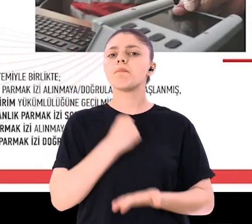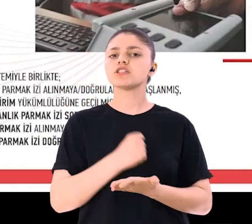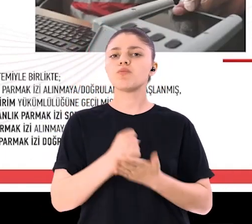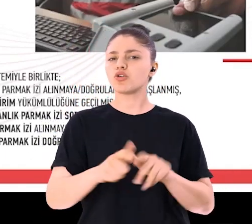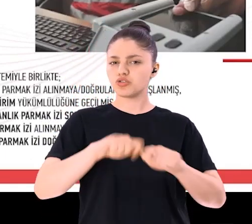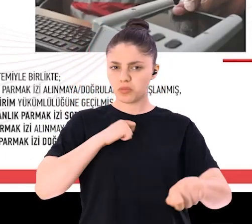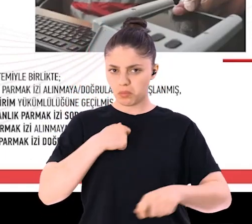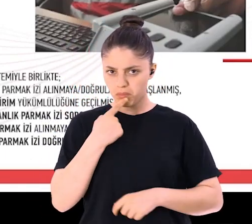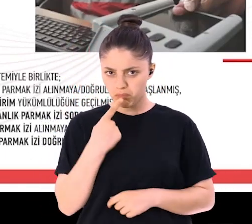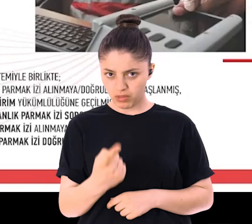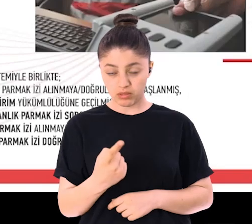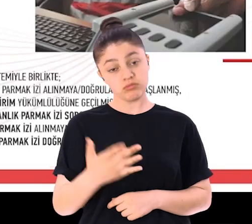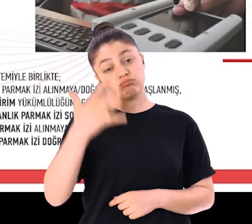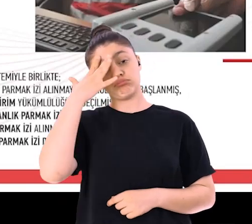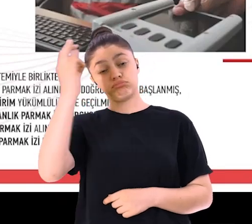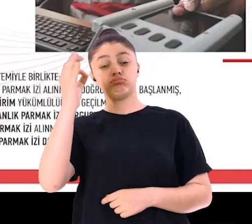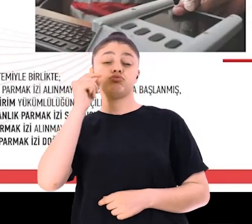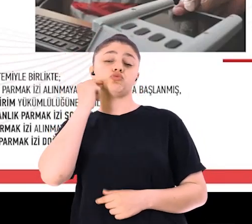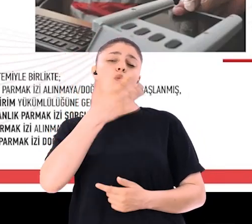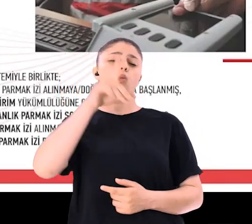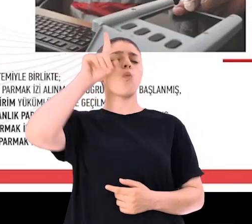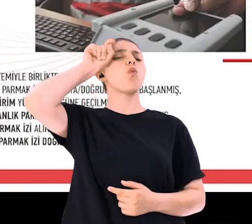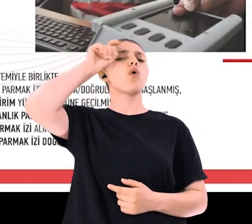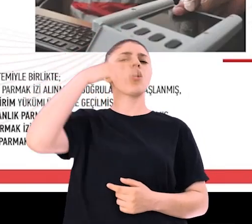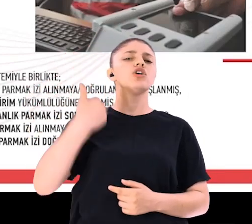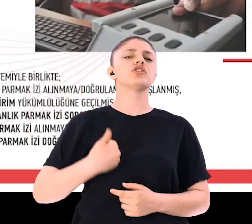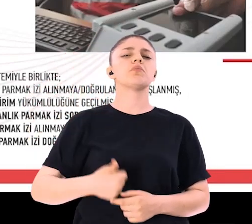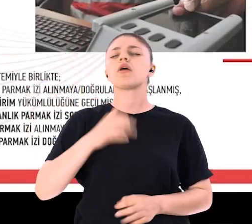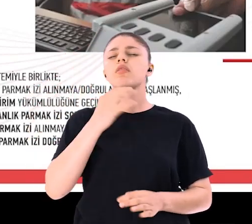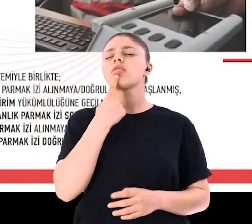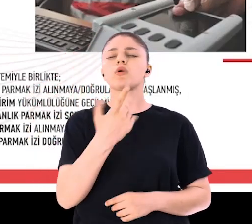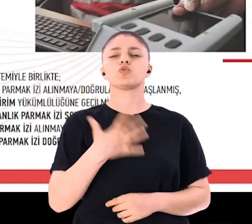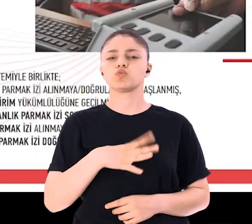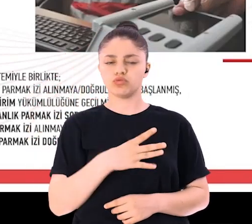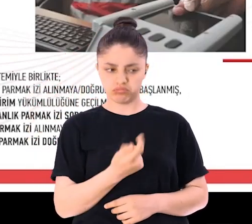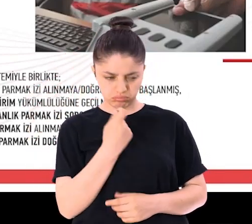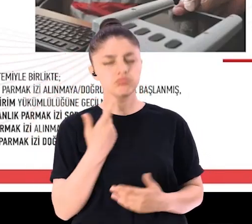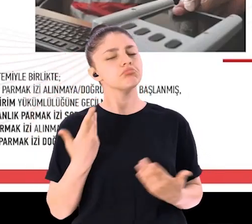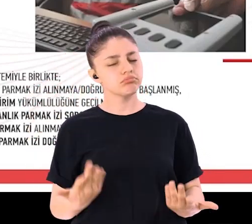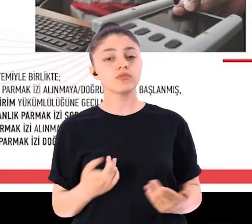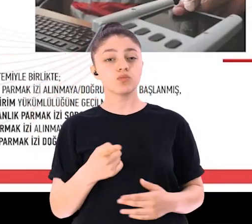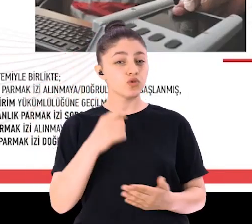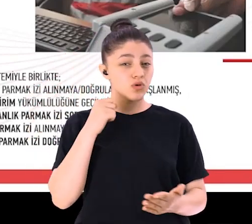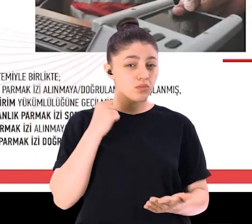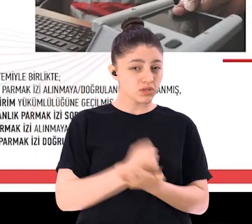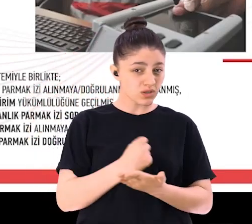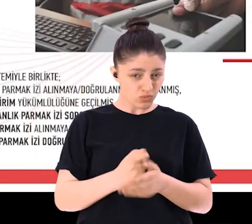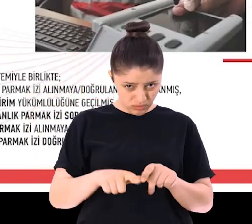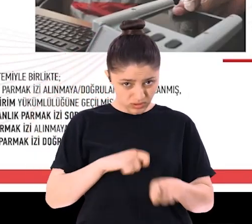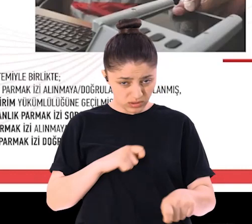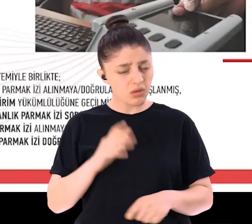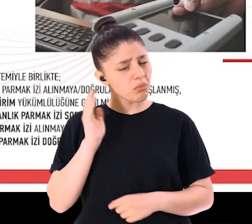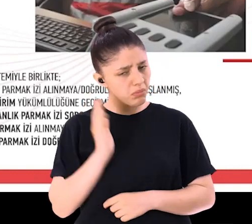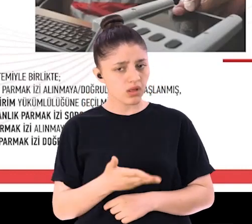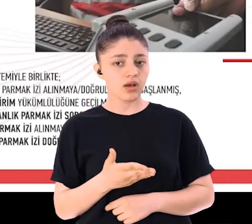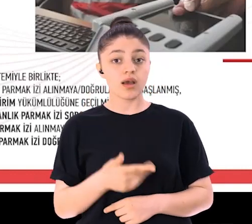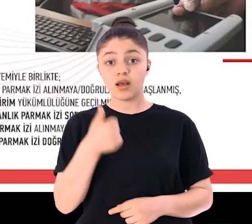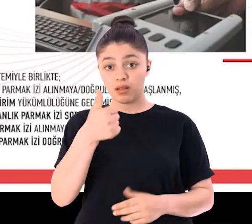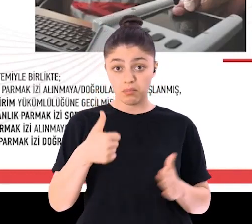hani pasaportu yırtıyor dedim ya, dahiler, İçişleri Bakanı ne demek istiyor dedi. Pasaportu yırtsa